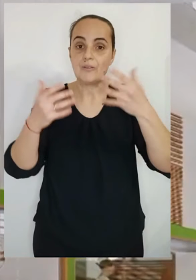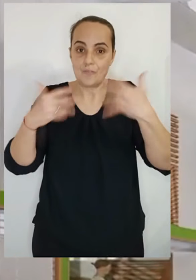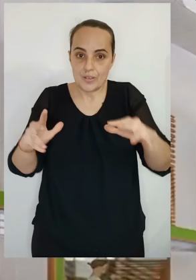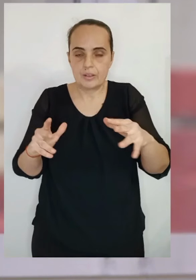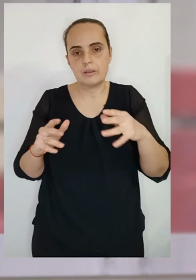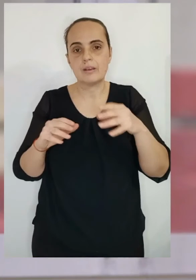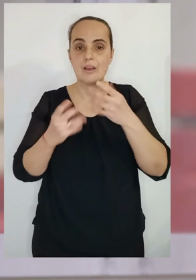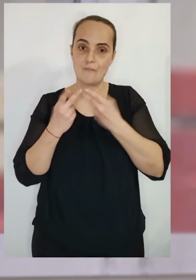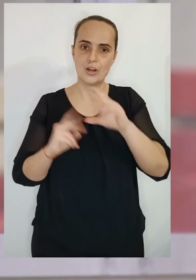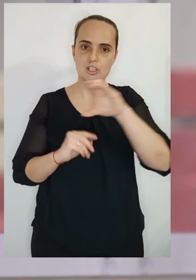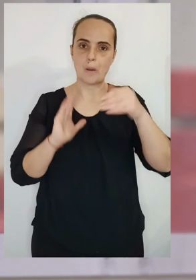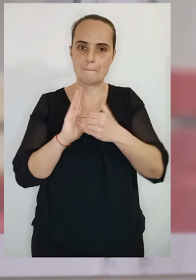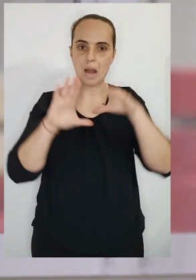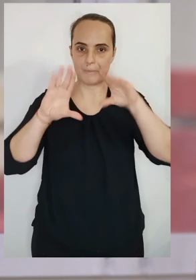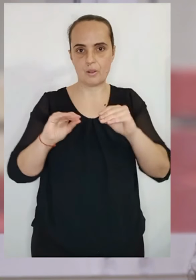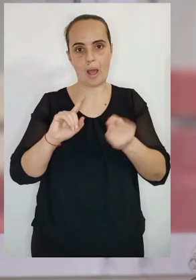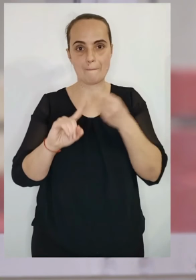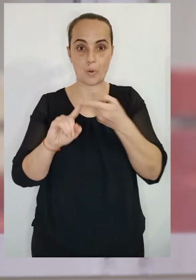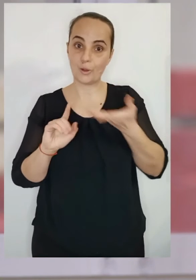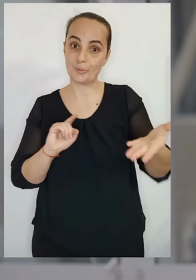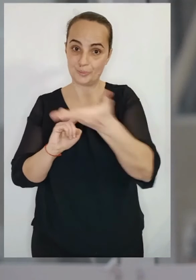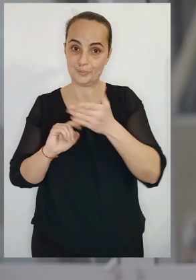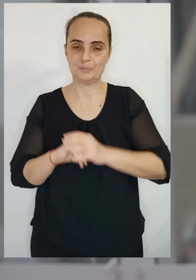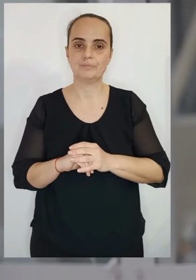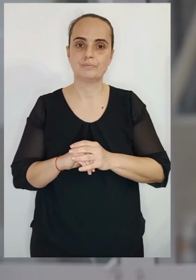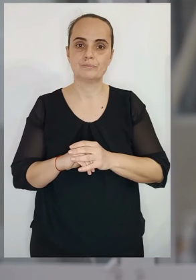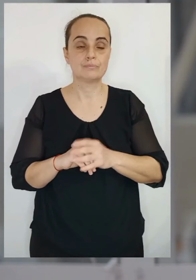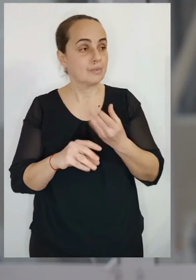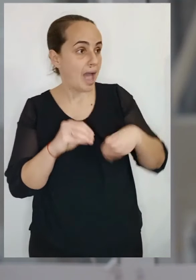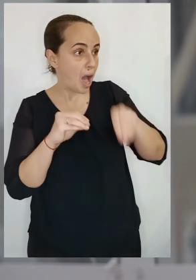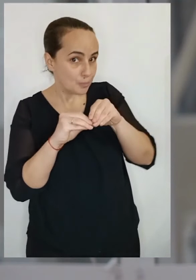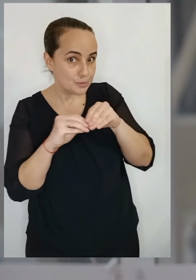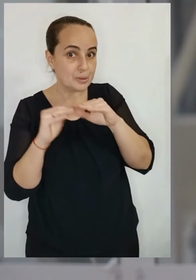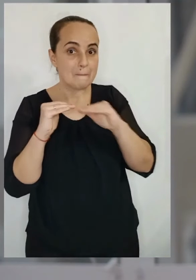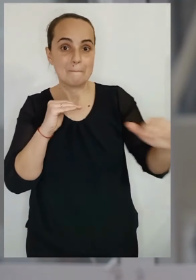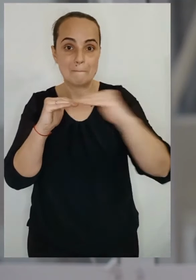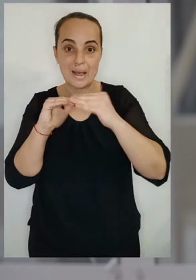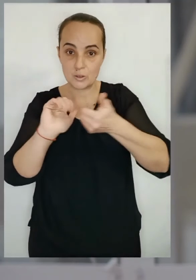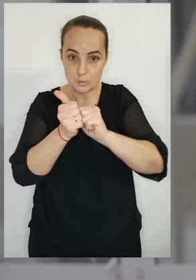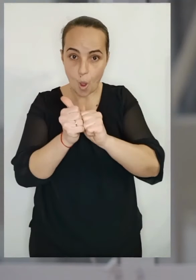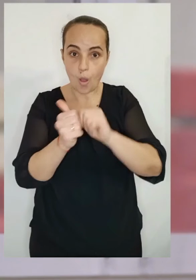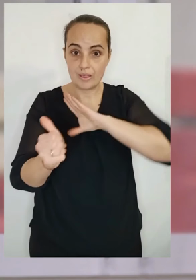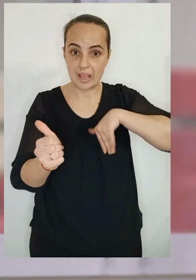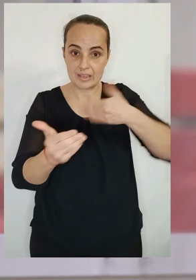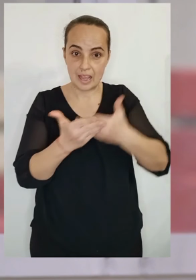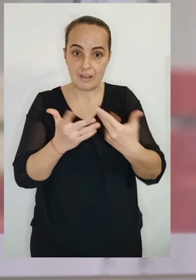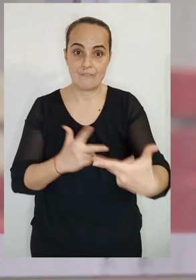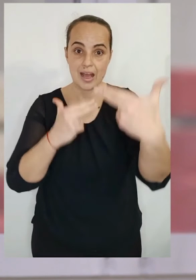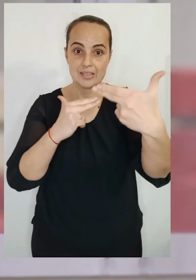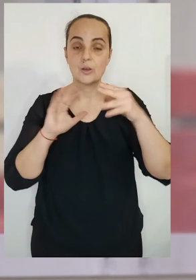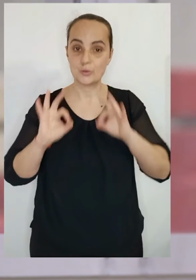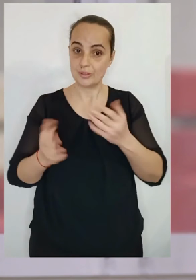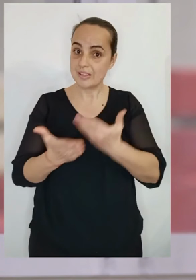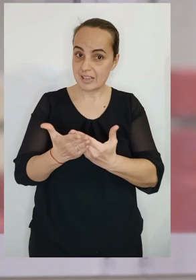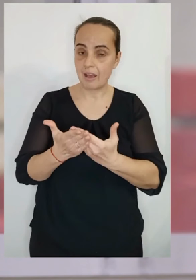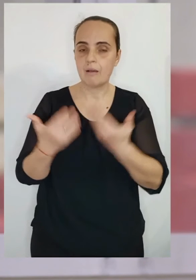je pense, pour une ville de 100 000 habitants comme nous. La peine des sports aussi, dernière phase, je crois. Alors ça, justement, c'est